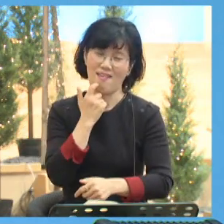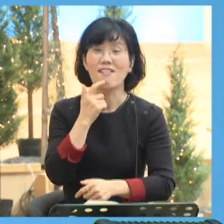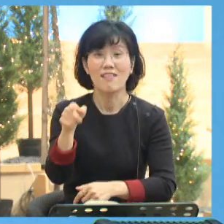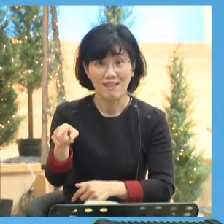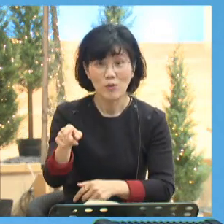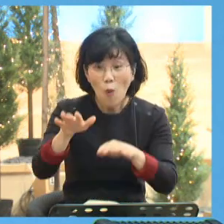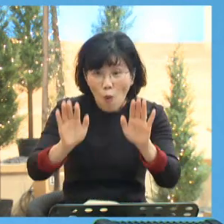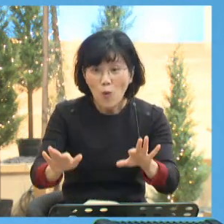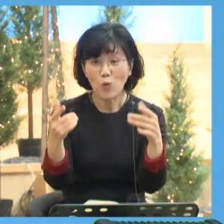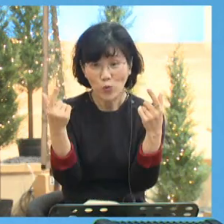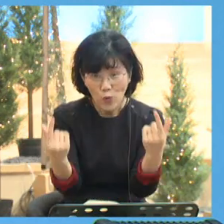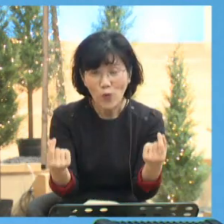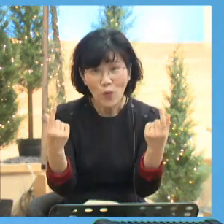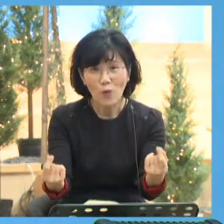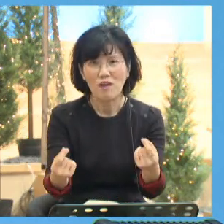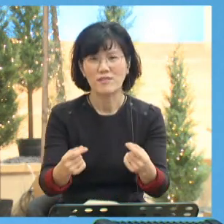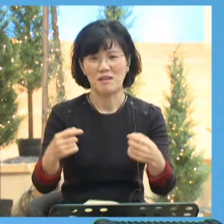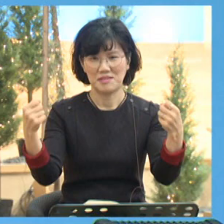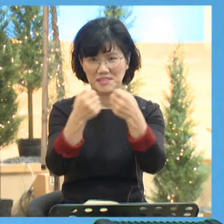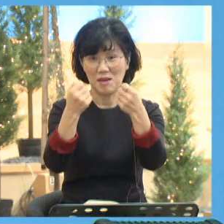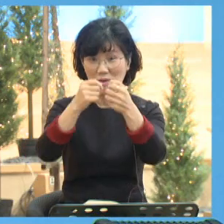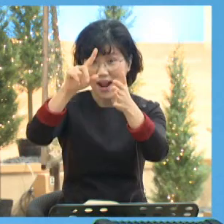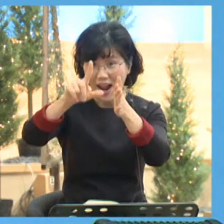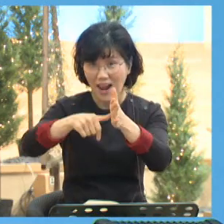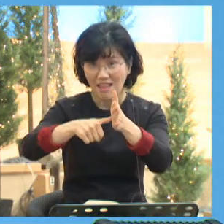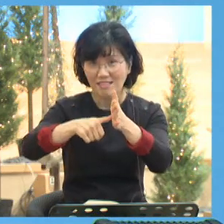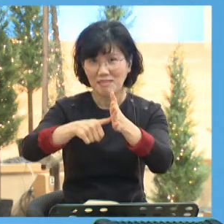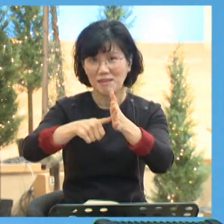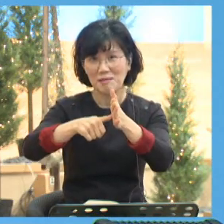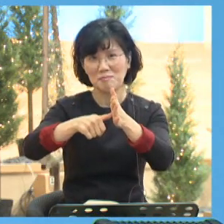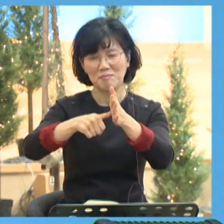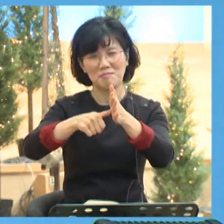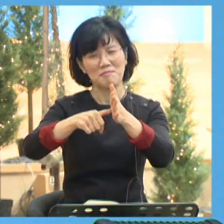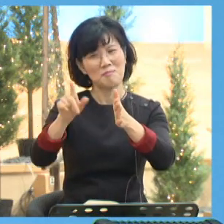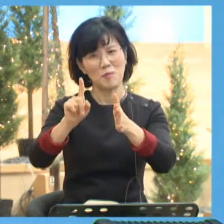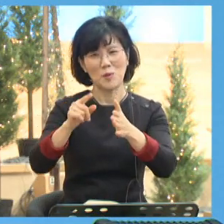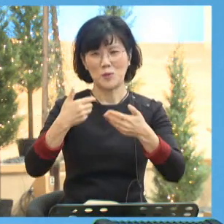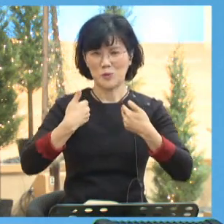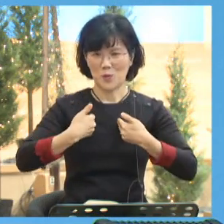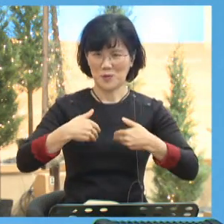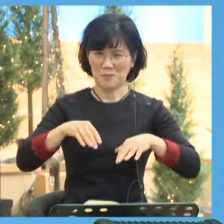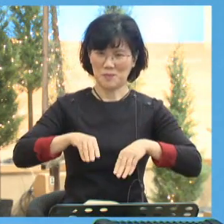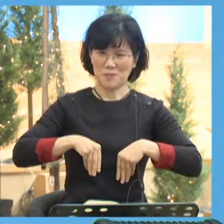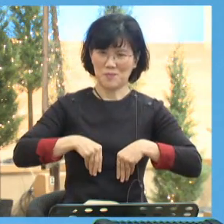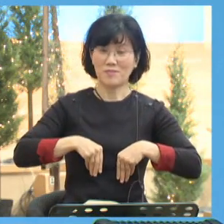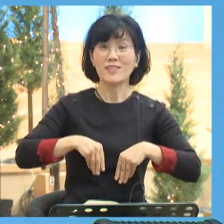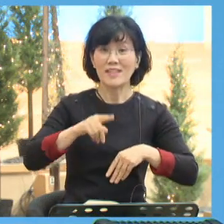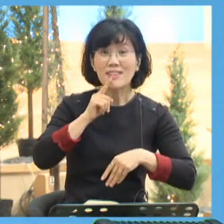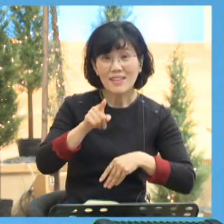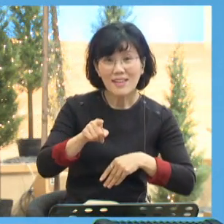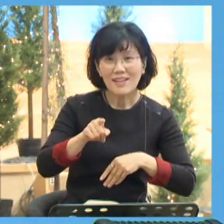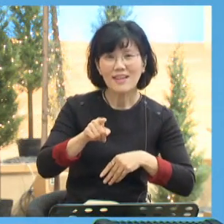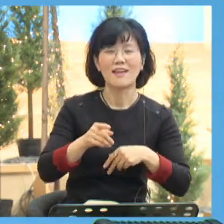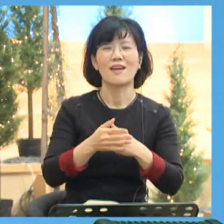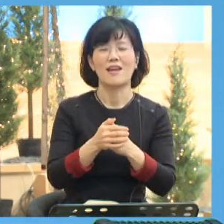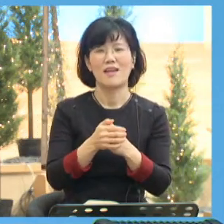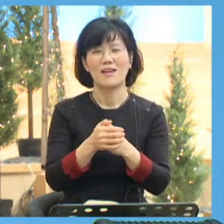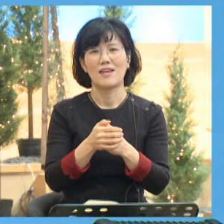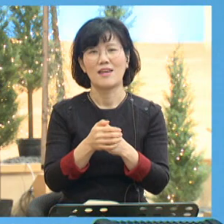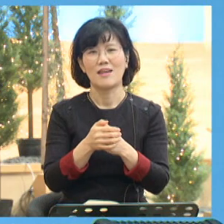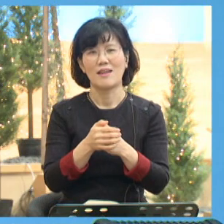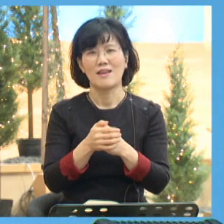오늘도 마찬가지 않은 싸움이 벌어질 때는 꽤 주 죽은지 저항이 이따가 야만 뭐